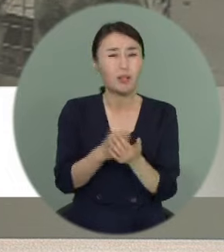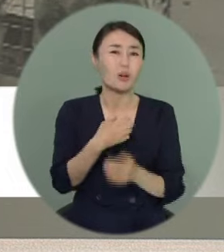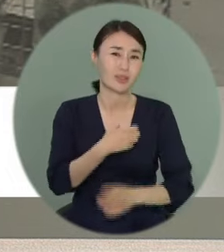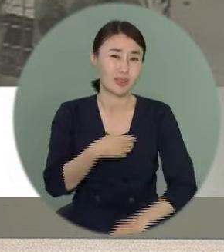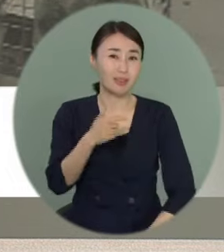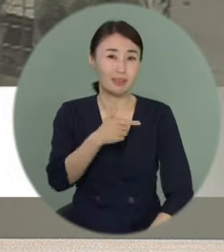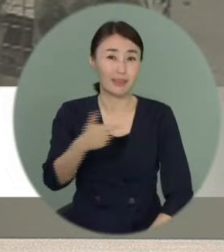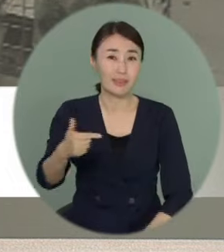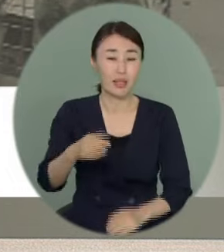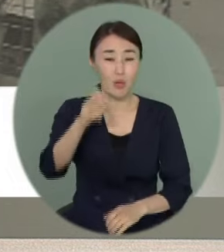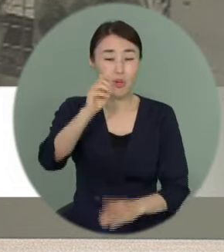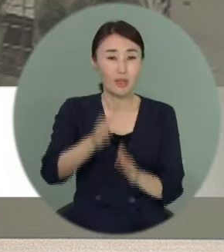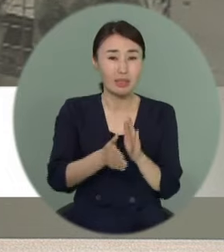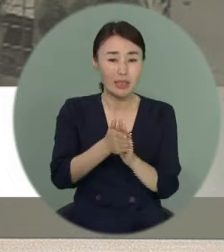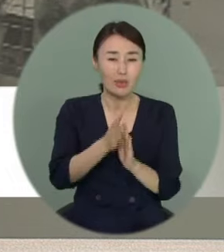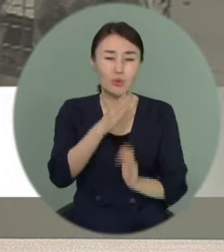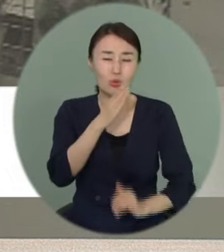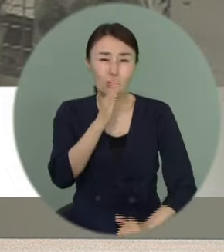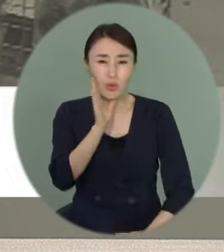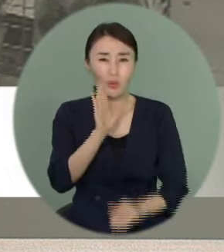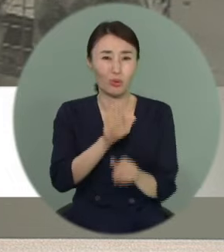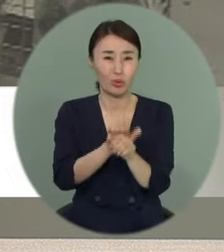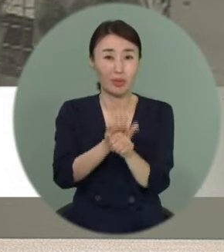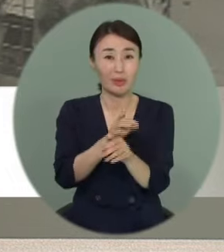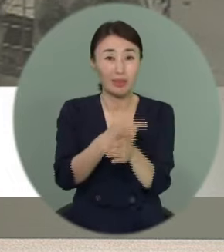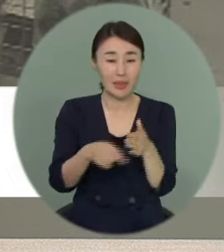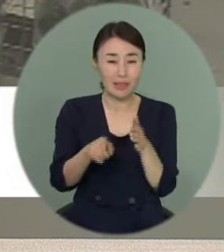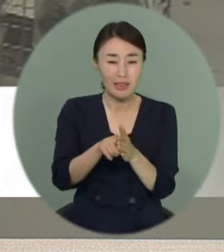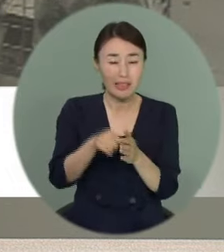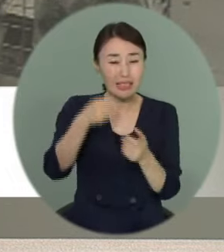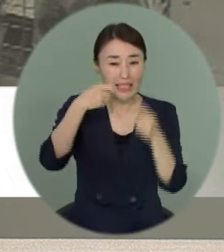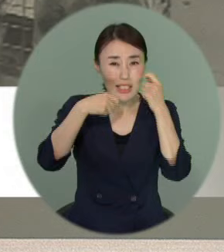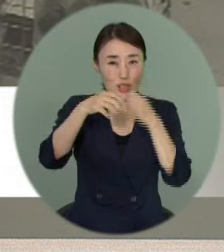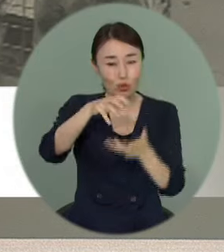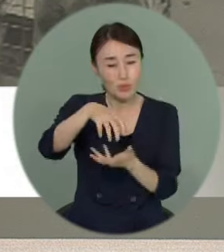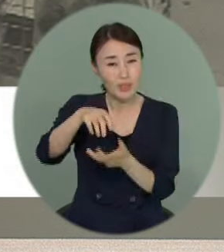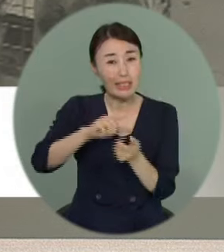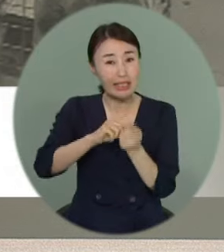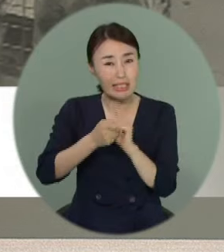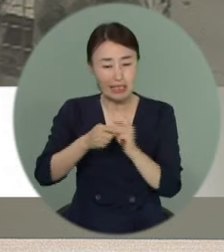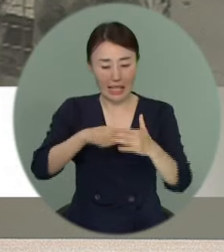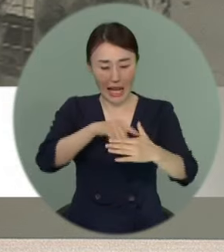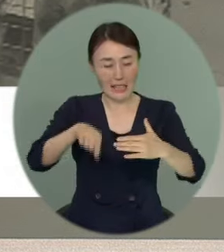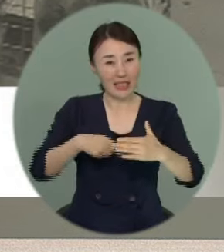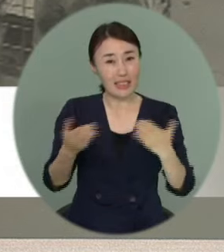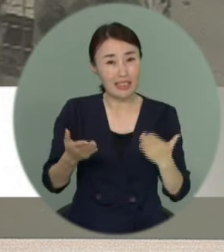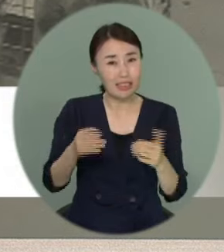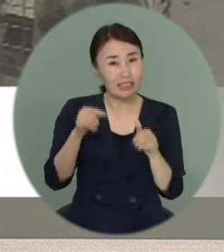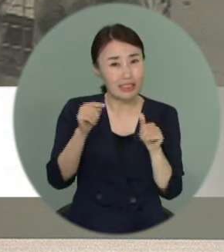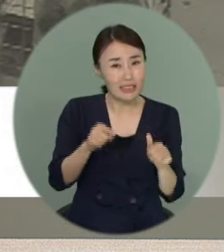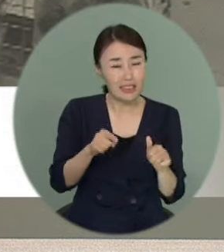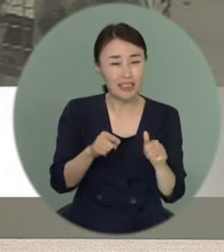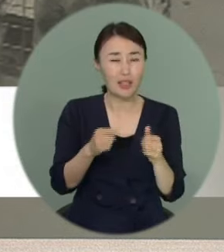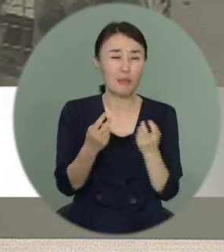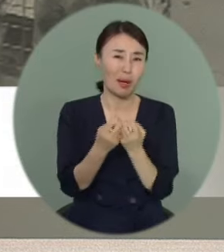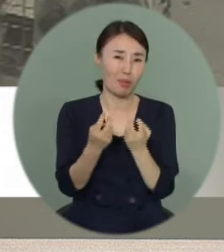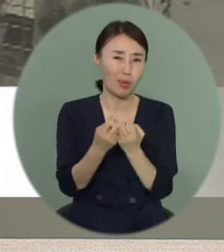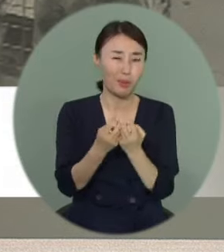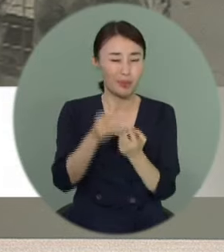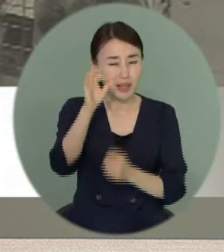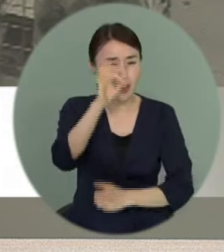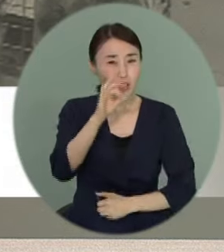큰데요 광주 씨가 이런 어르신들을 돕는다며 폐지를 줍는 대신 실내에서 일하게 하는 대책을 마련해 시행